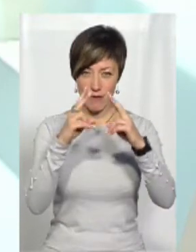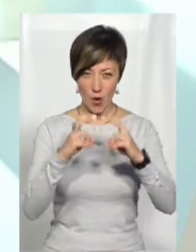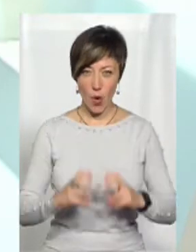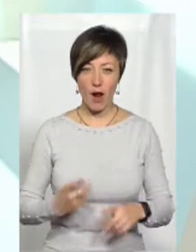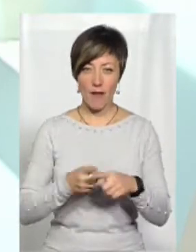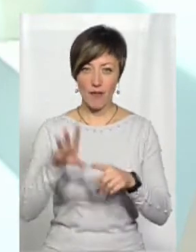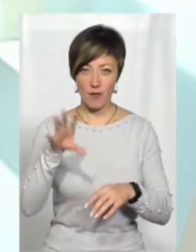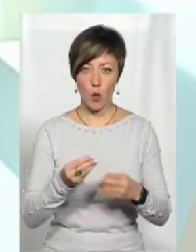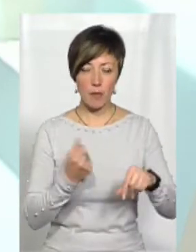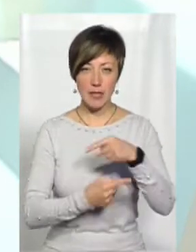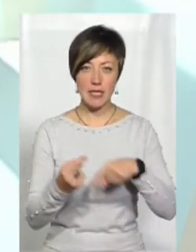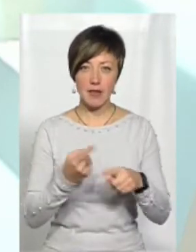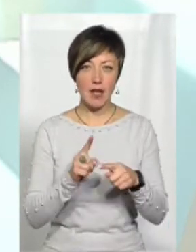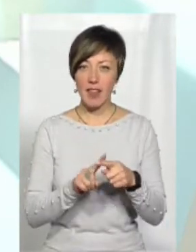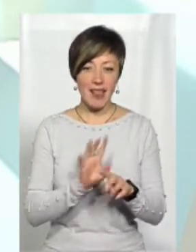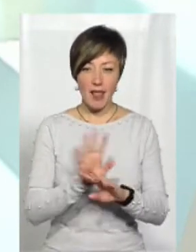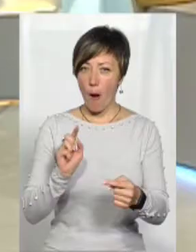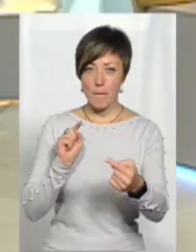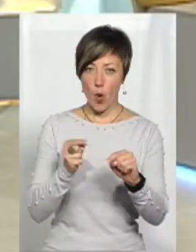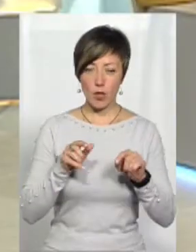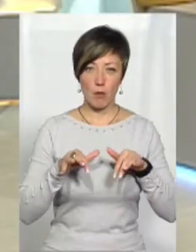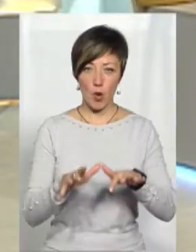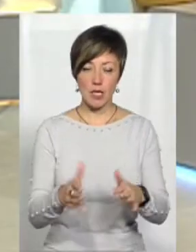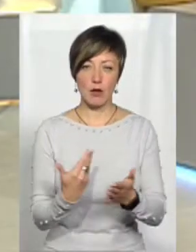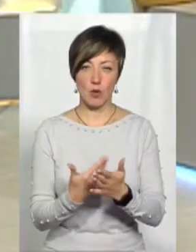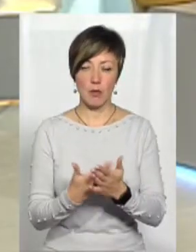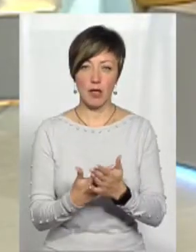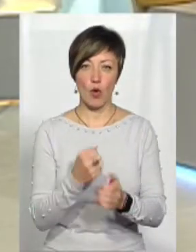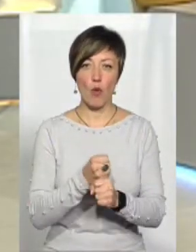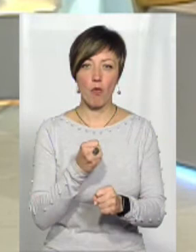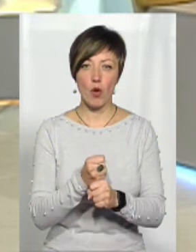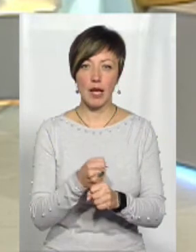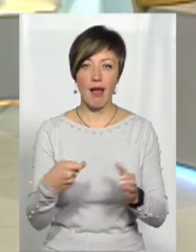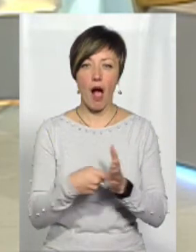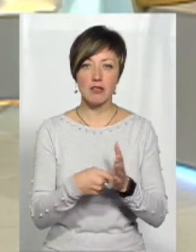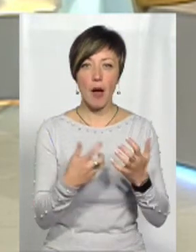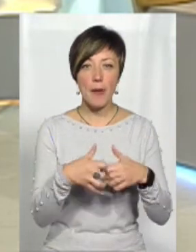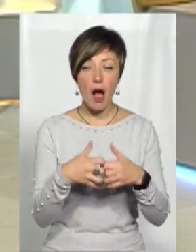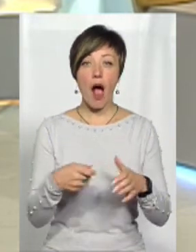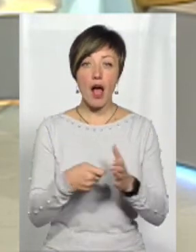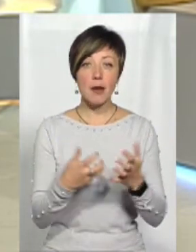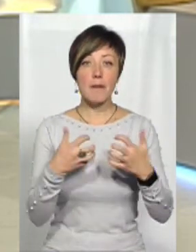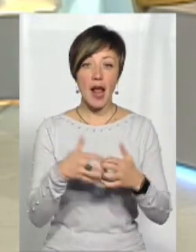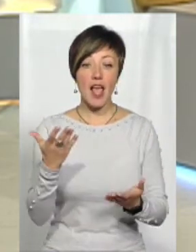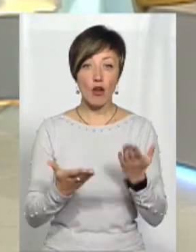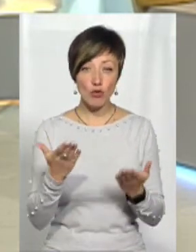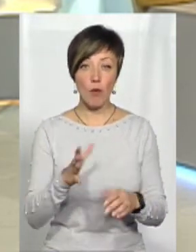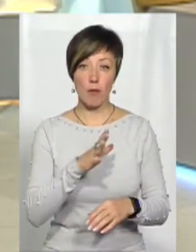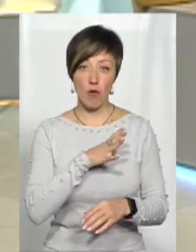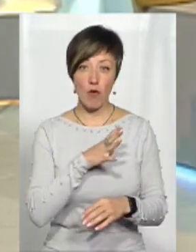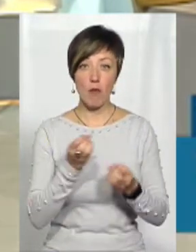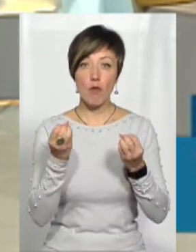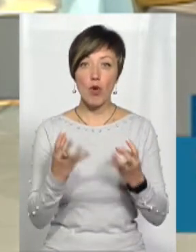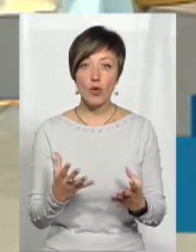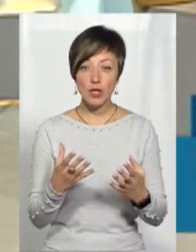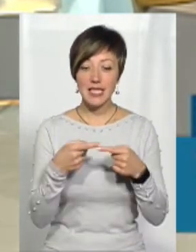І підприємці не тому, що вони заперечують сам процес от, роботи на касових апаратах. Касові апарати, якщо б він був просто